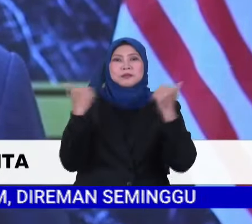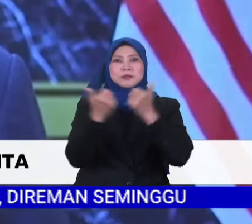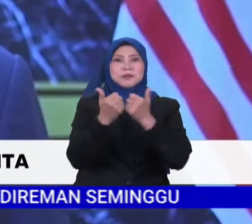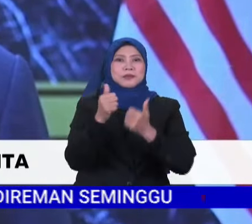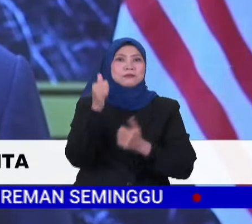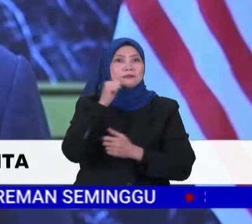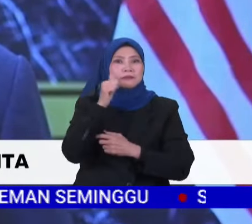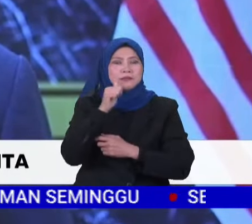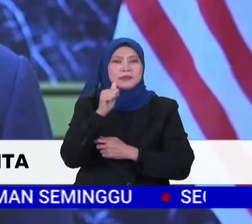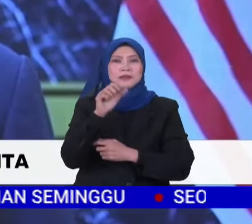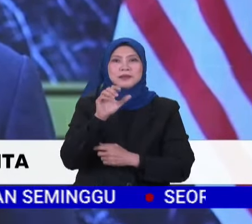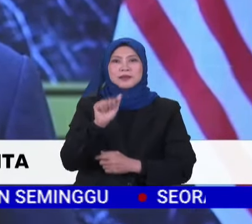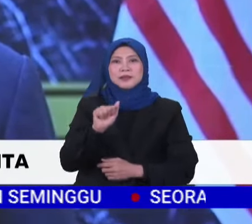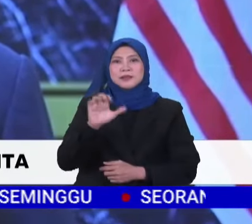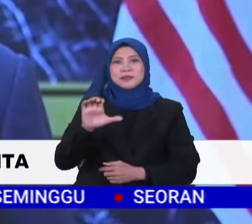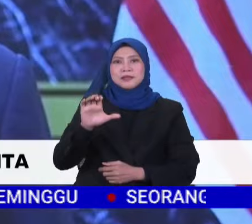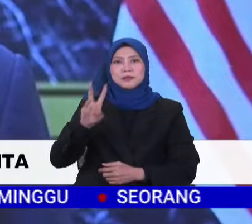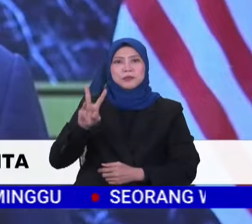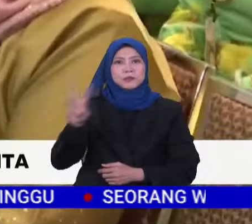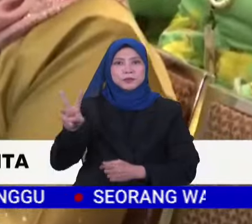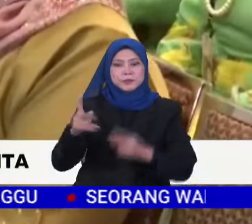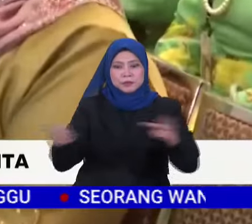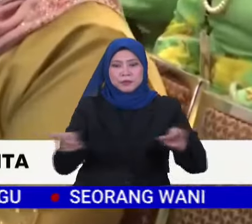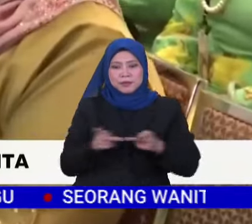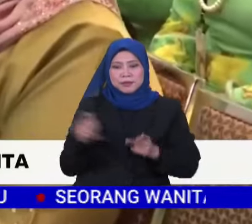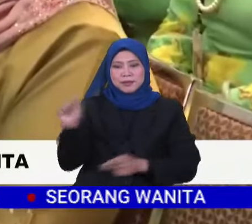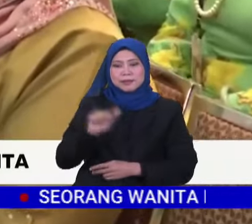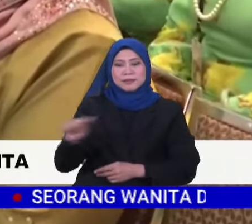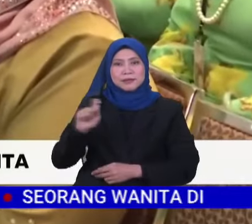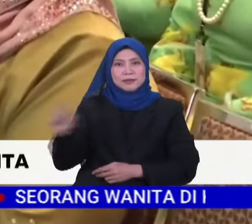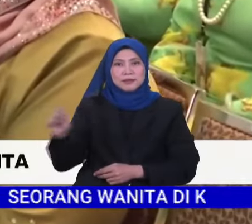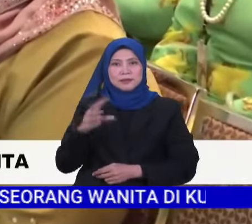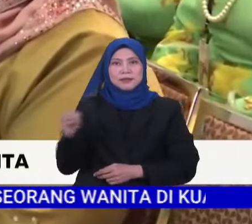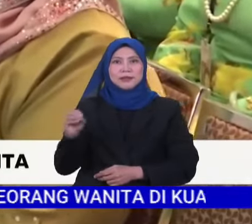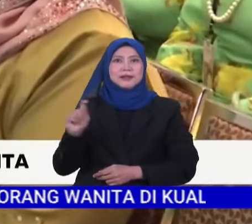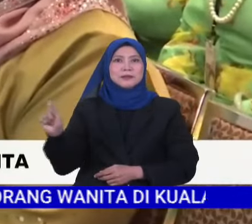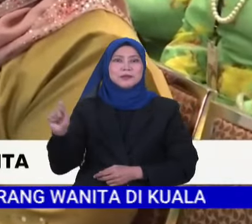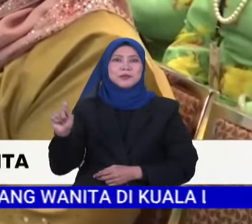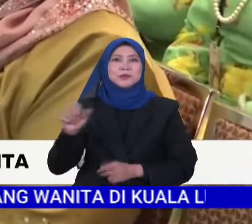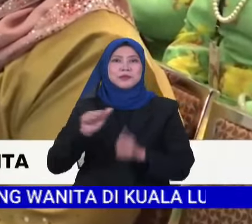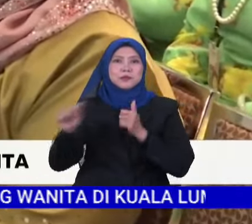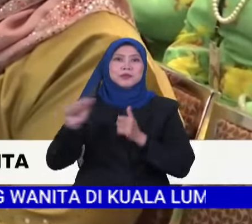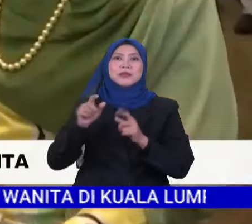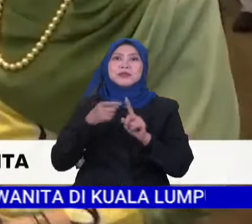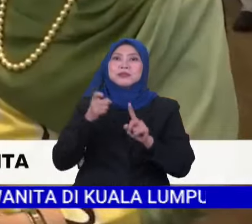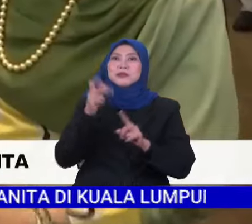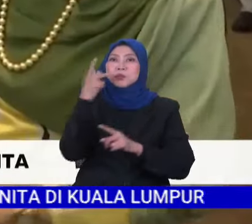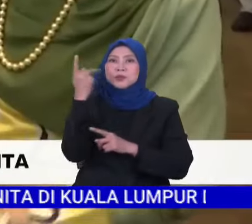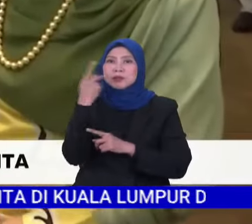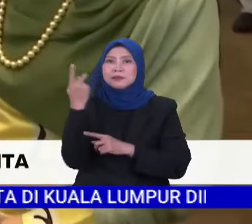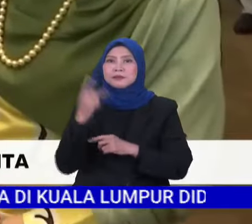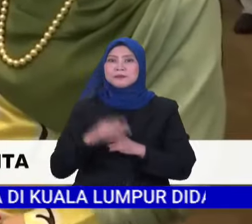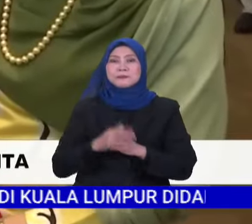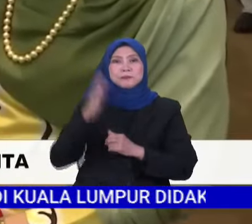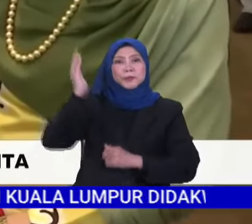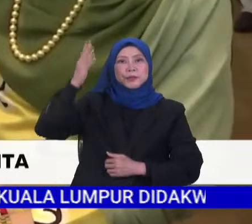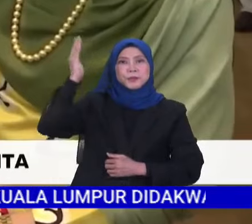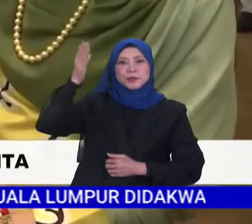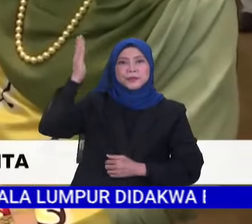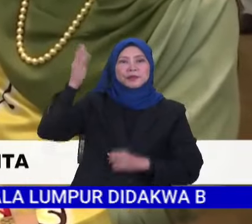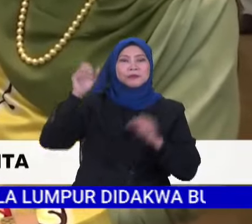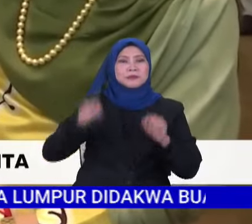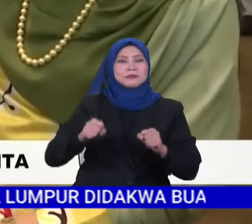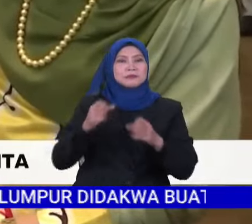wanita Desa sedunia Eci dabedabedu kawasan Asia Tenggara dan timur jauh di kucing katanya lagi persidangan kali ini